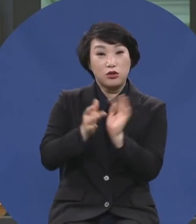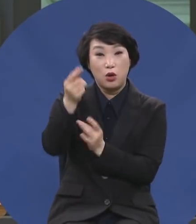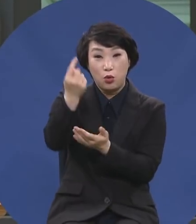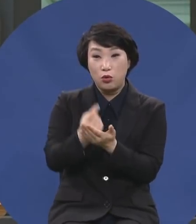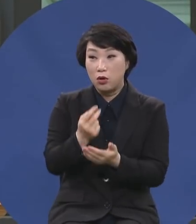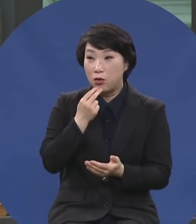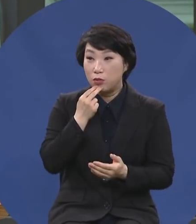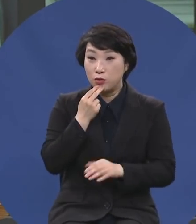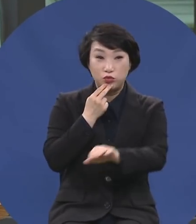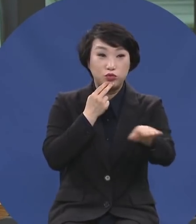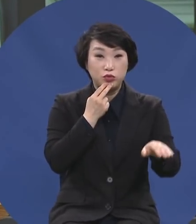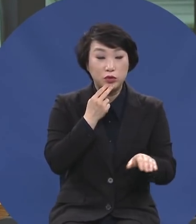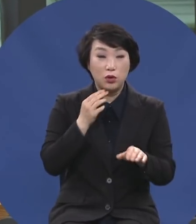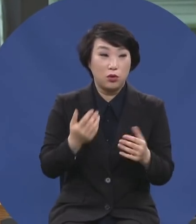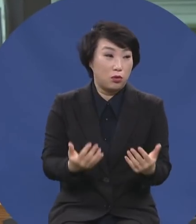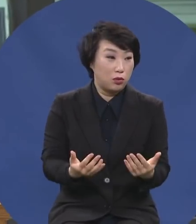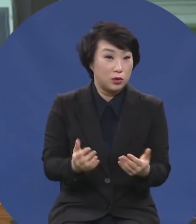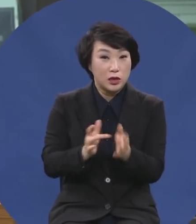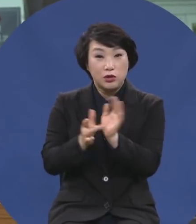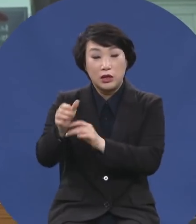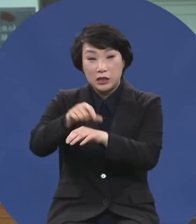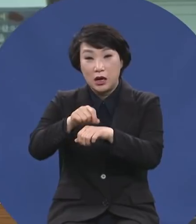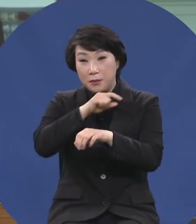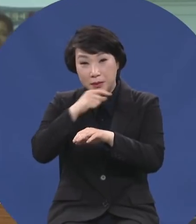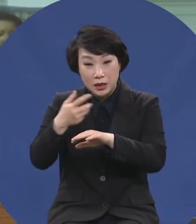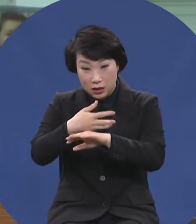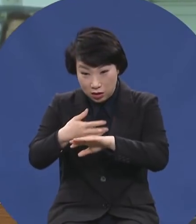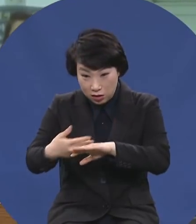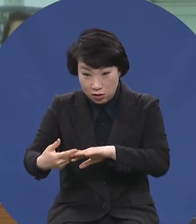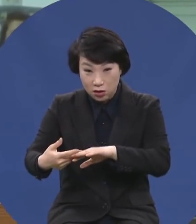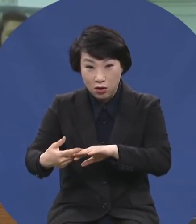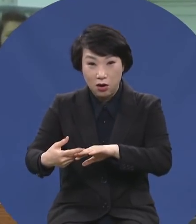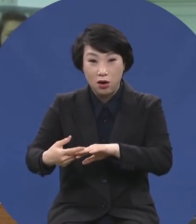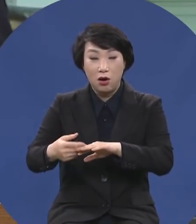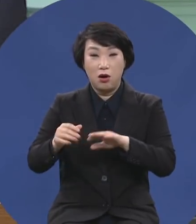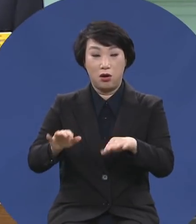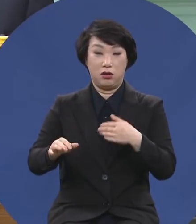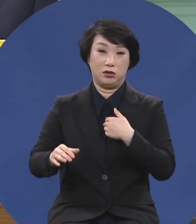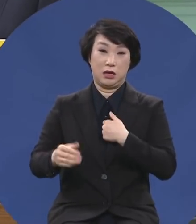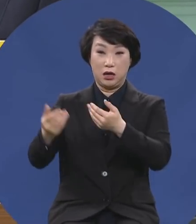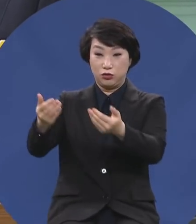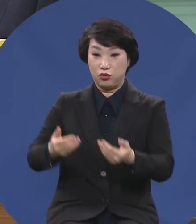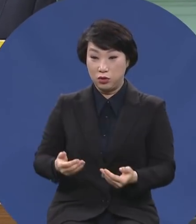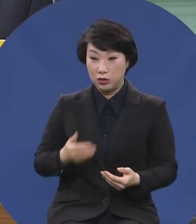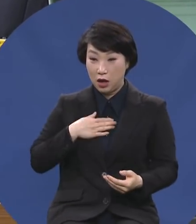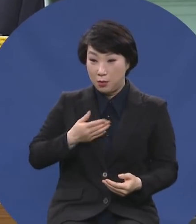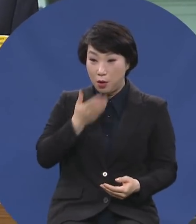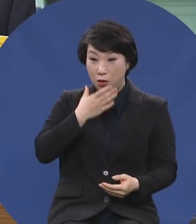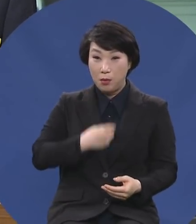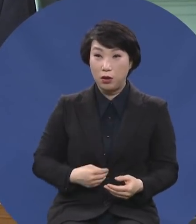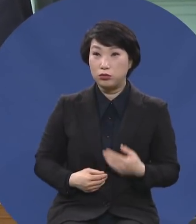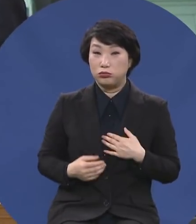않았다면 살과 피를 찢어 흘려 나에게 먹고 마시게 할